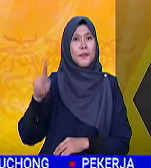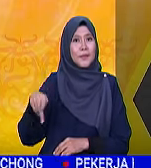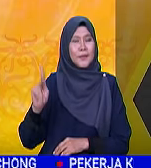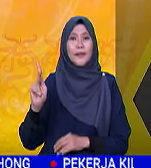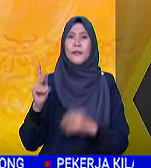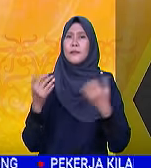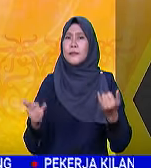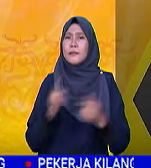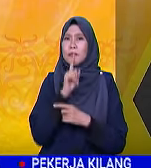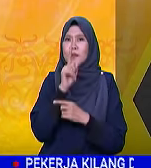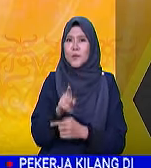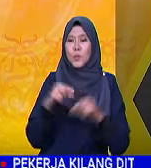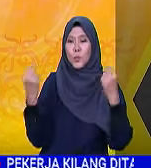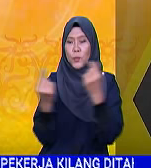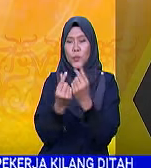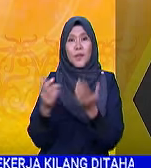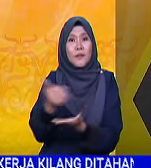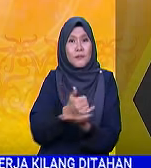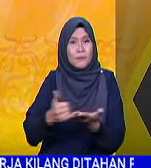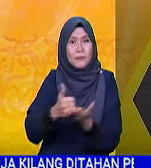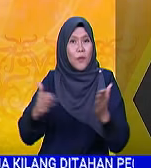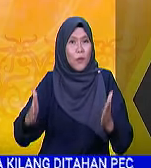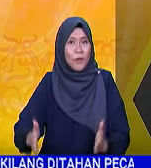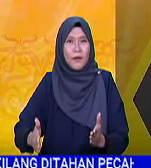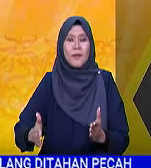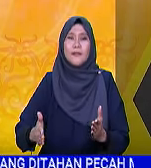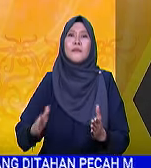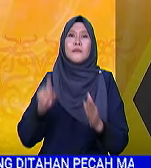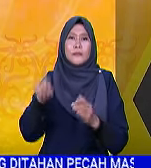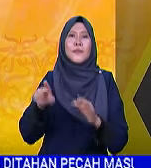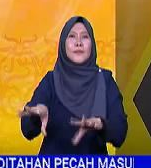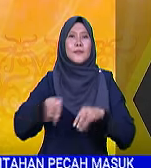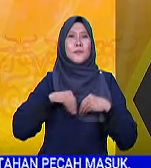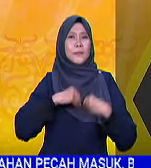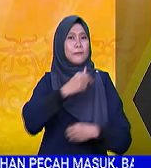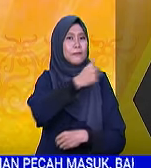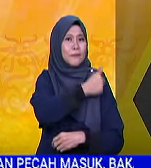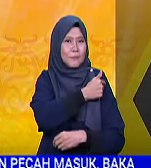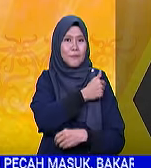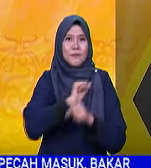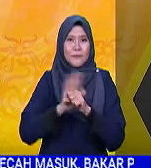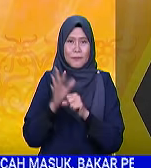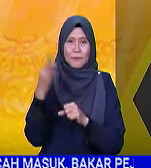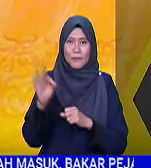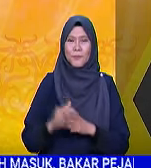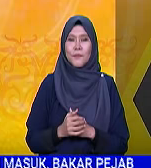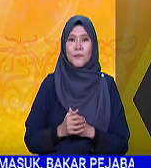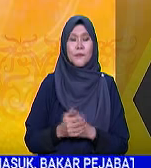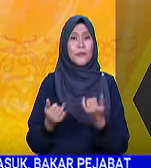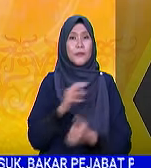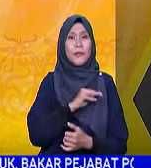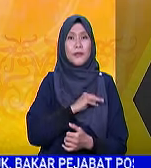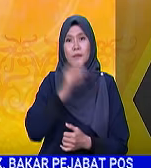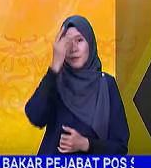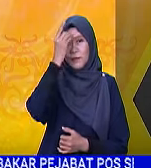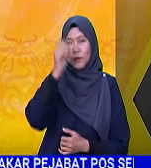dalam memastikan golongan gelandangan tidak terkecuali untuk menerima suntikan vaksin COVID-19. Ke arah itu, Menterinya